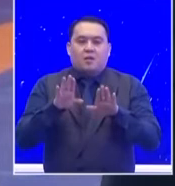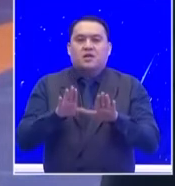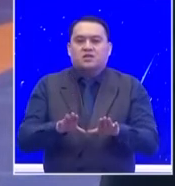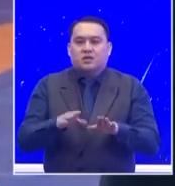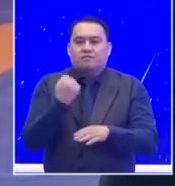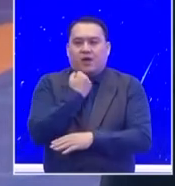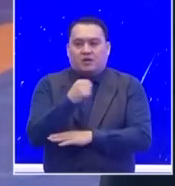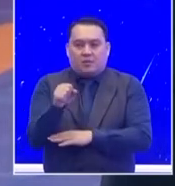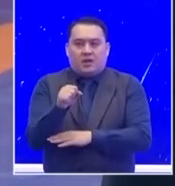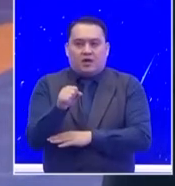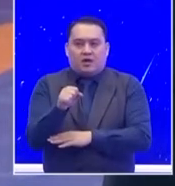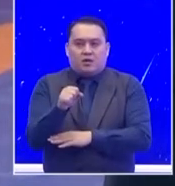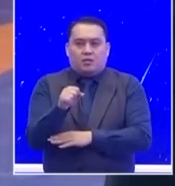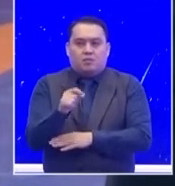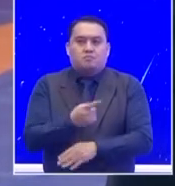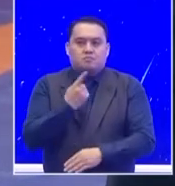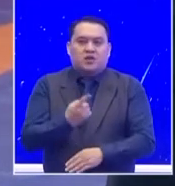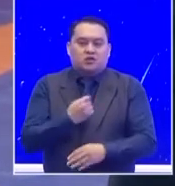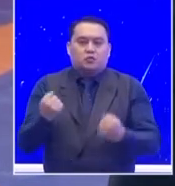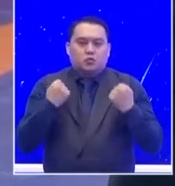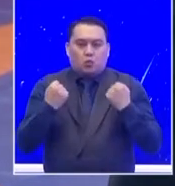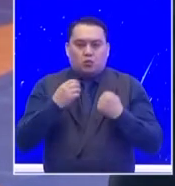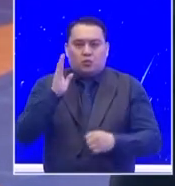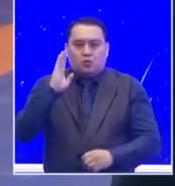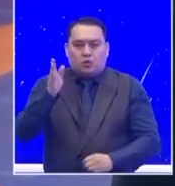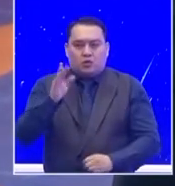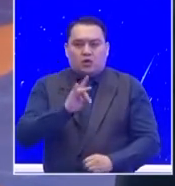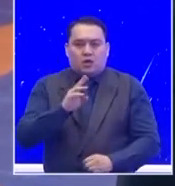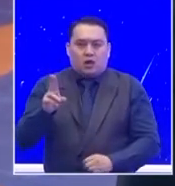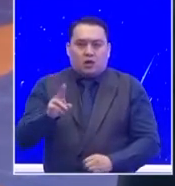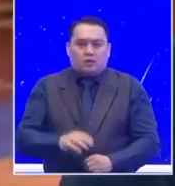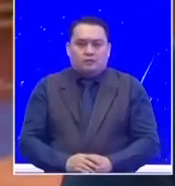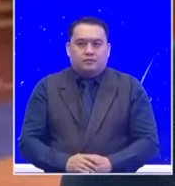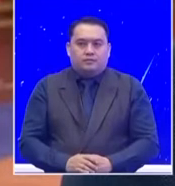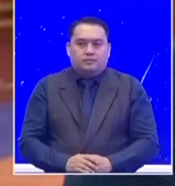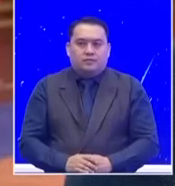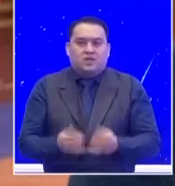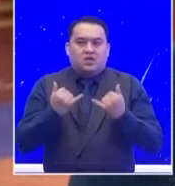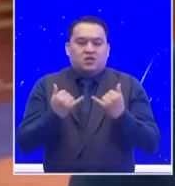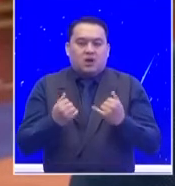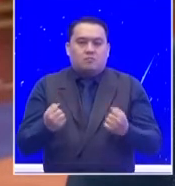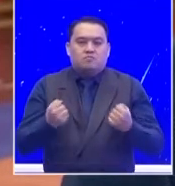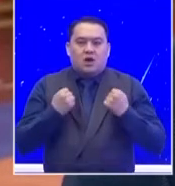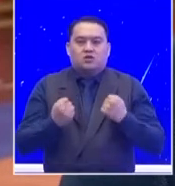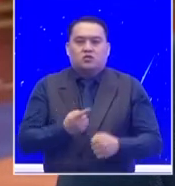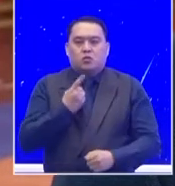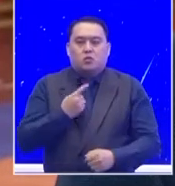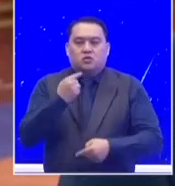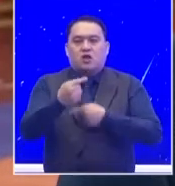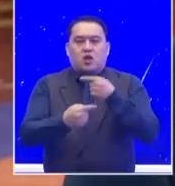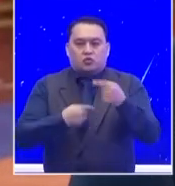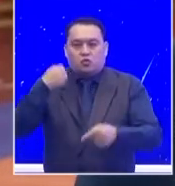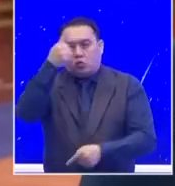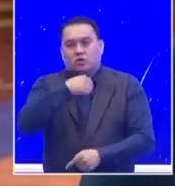будут выигрывать первые места, они будут мастером спорта. Республика Казахстан по борьбе на поясах. Сейчас мастерами спорта станут, на следующий год